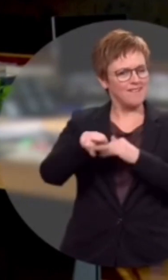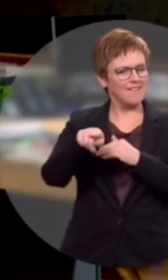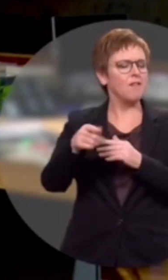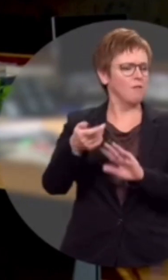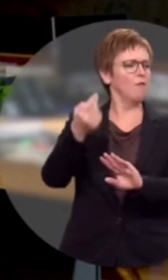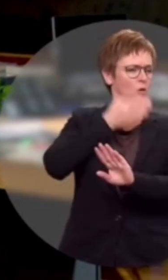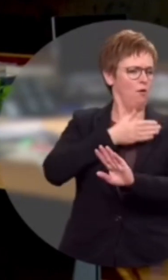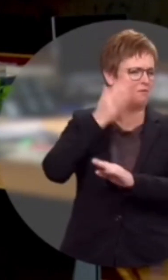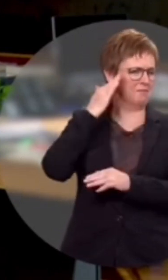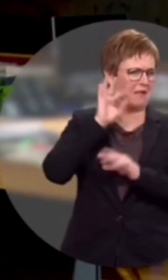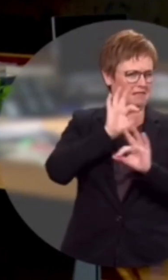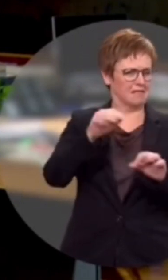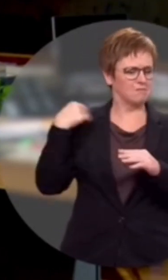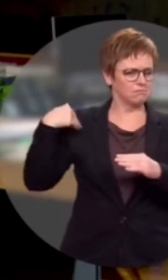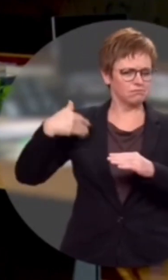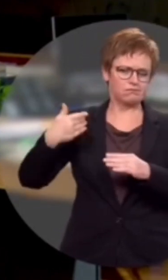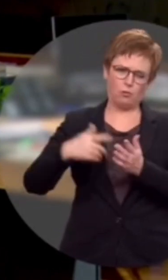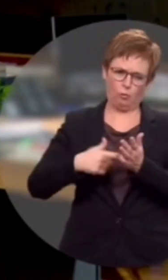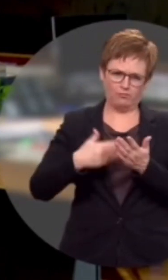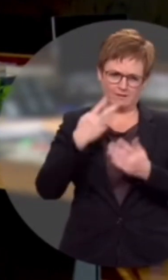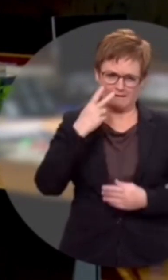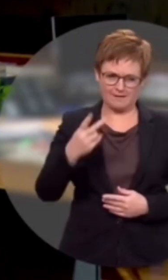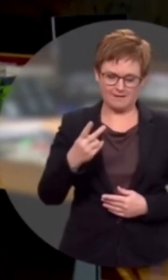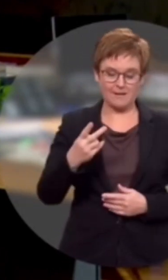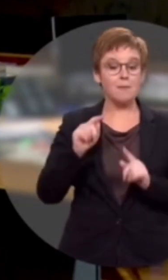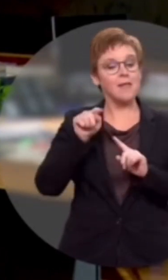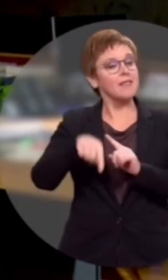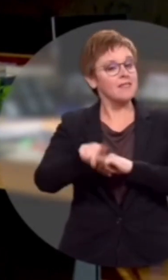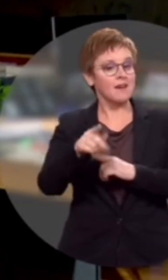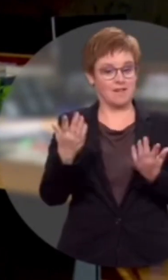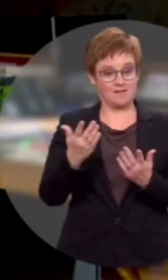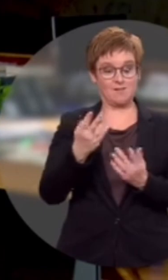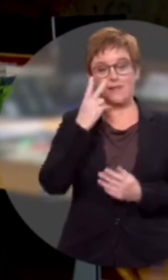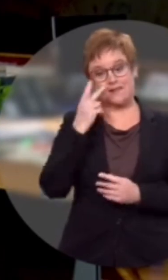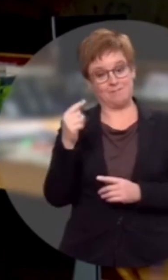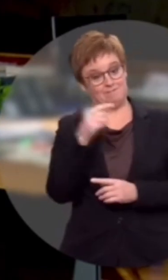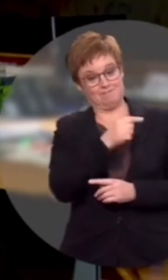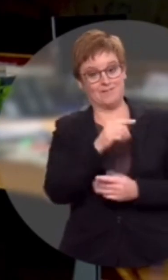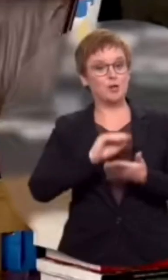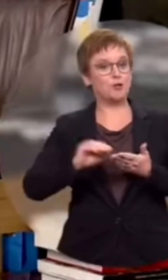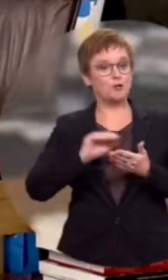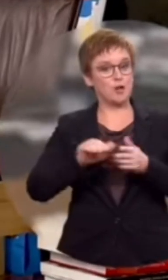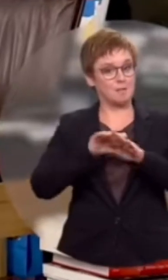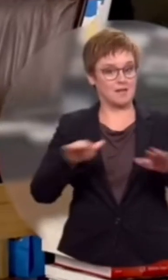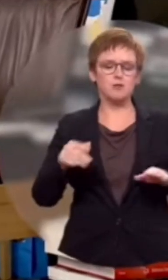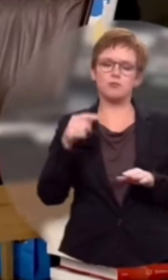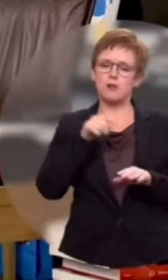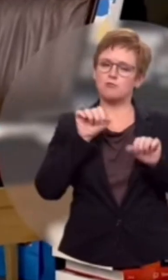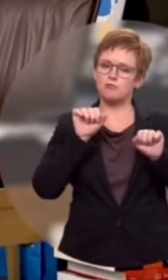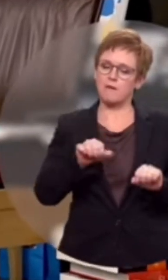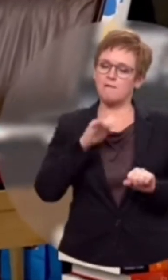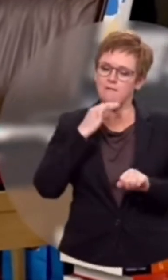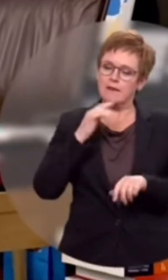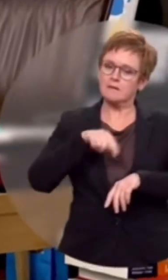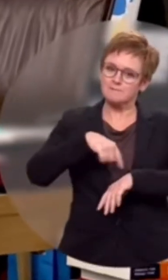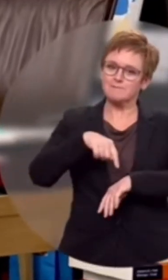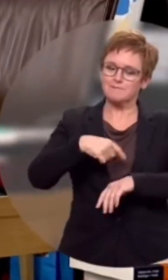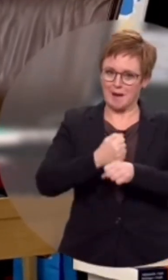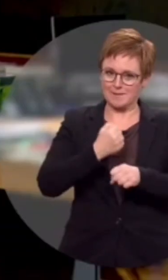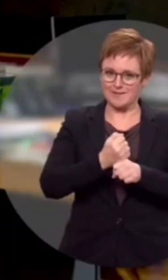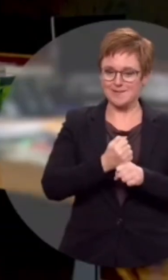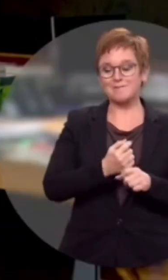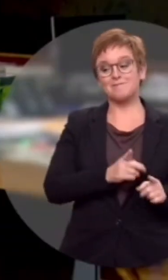aussieht. Von vorne kennen Sie sie ja zu Genüge. Da drüben ist mein Schreibtisch, wo ich viel Zeit